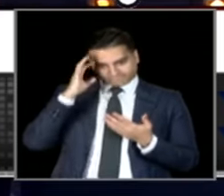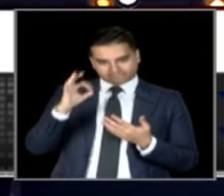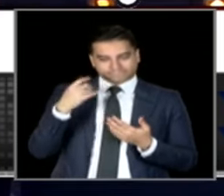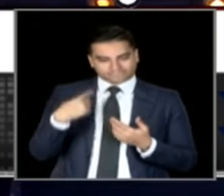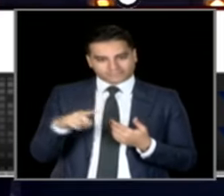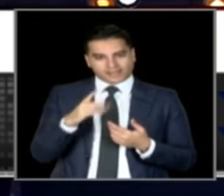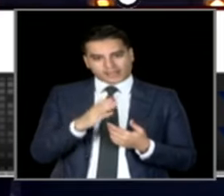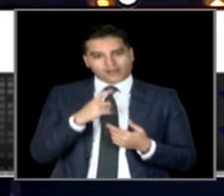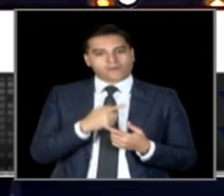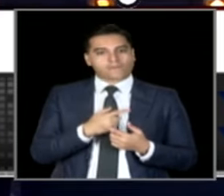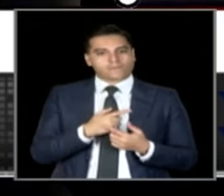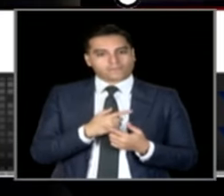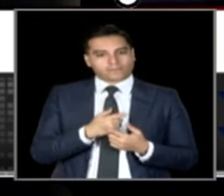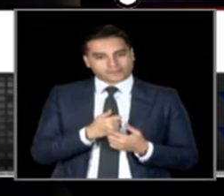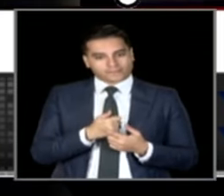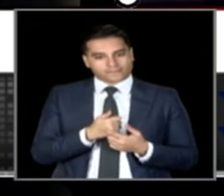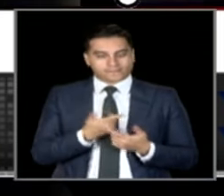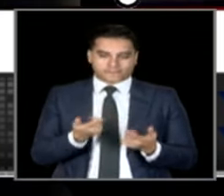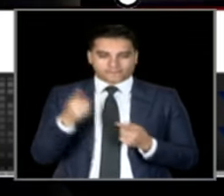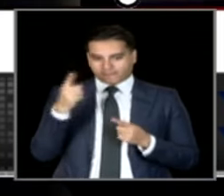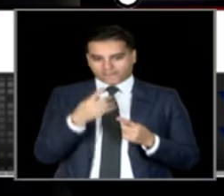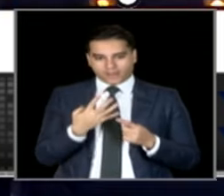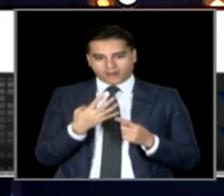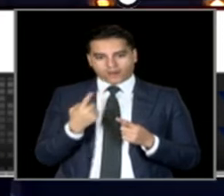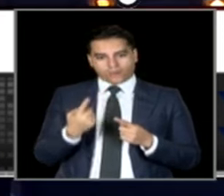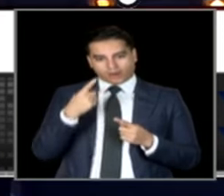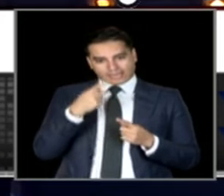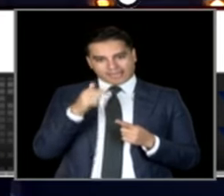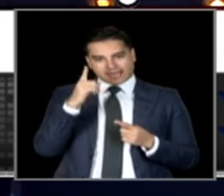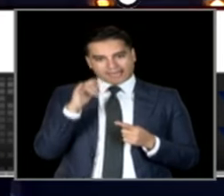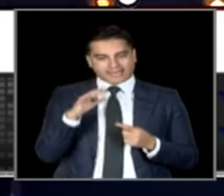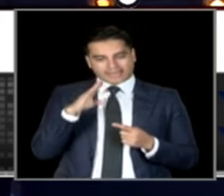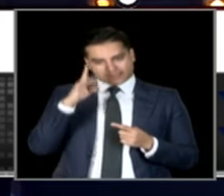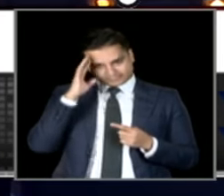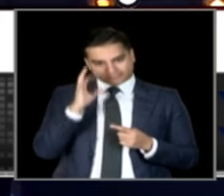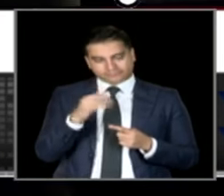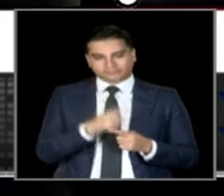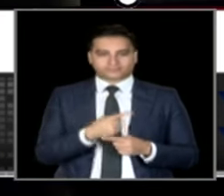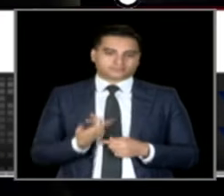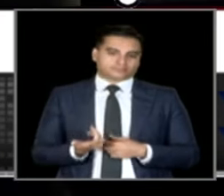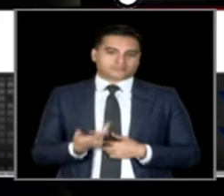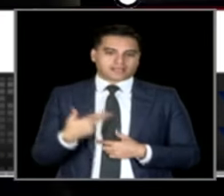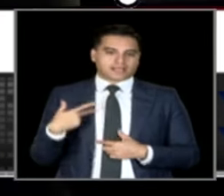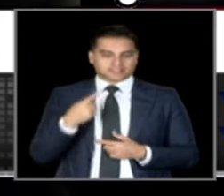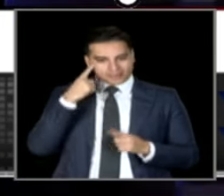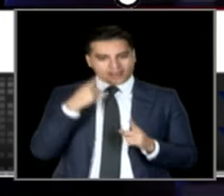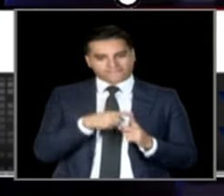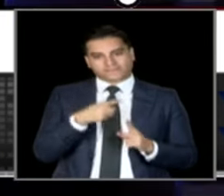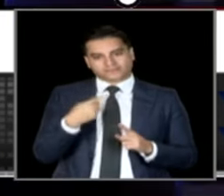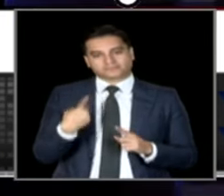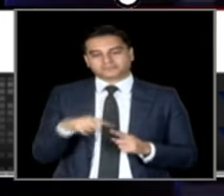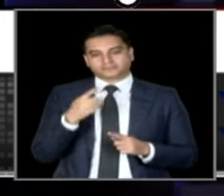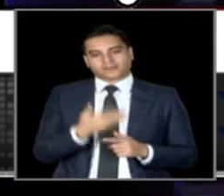جامد. الإجابة المنطقية في الأربعة إيريك إيمانويل شميت. أنا أول ما شفت اسمه افتكرتها. أيوة، أنا عملت بس أنا